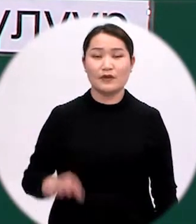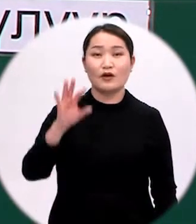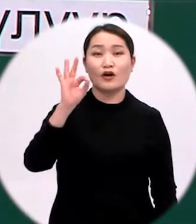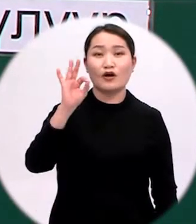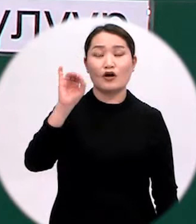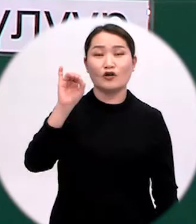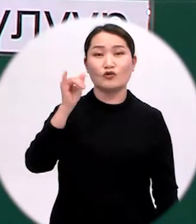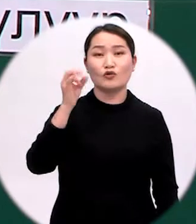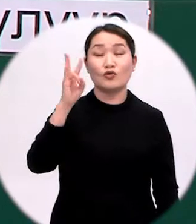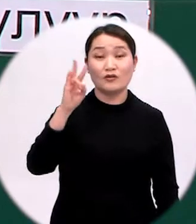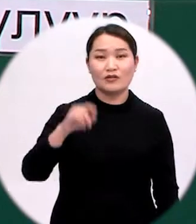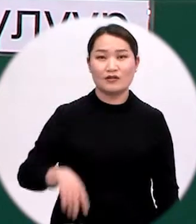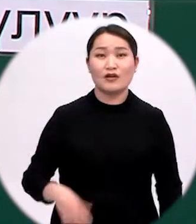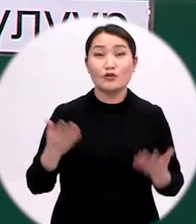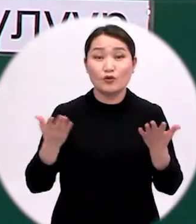Аюун ухаан.